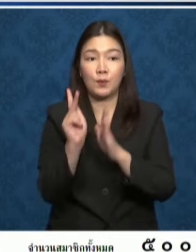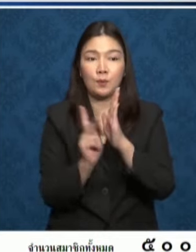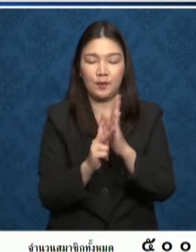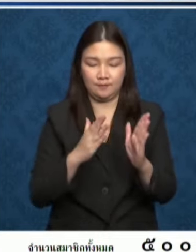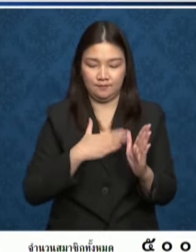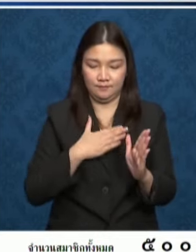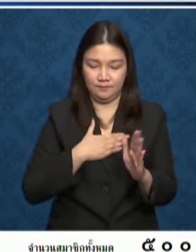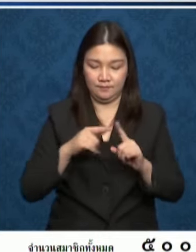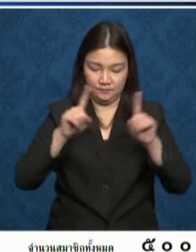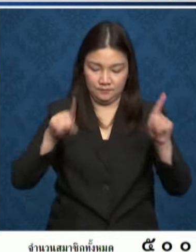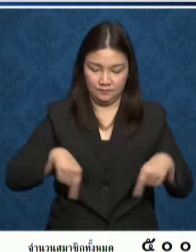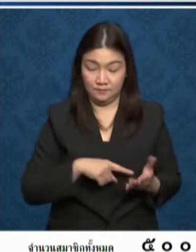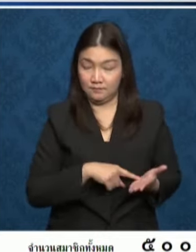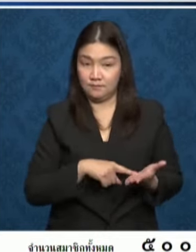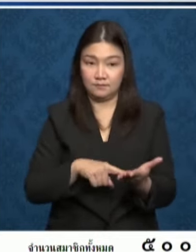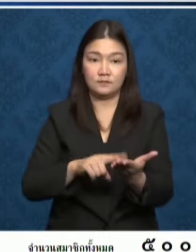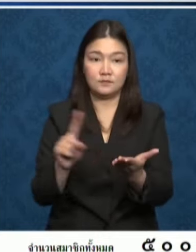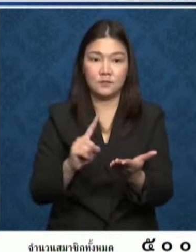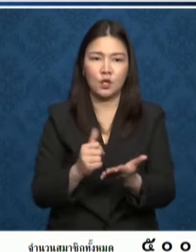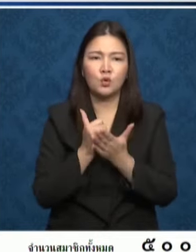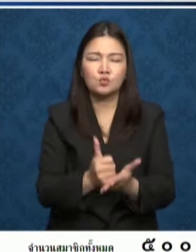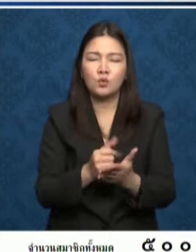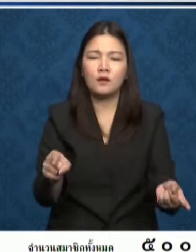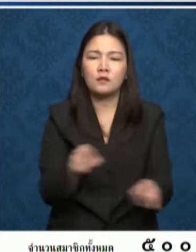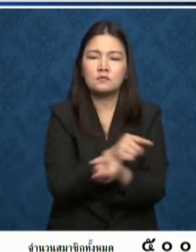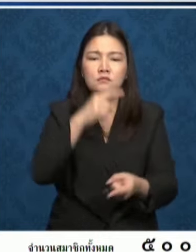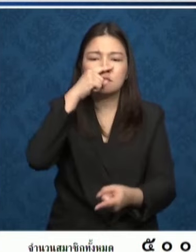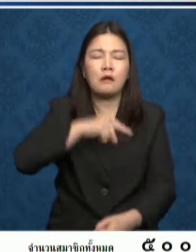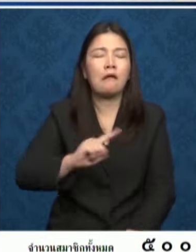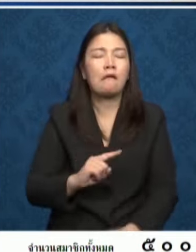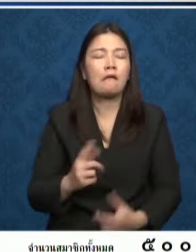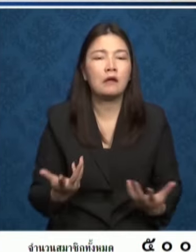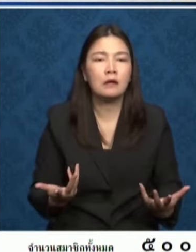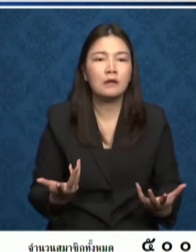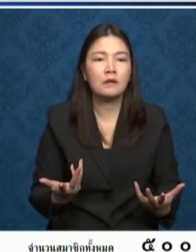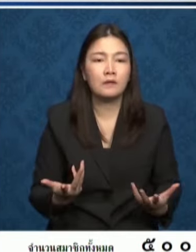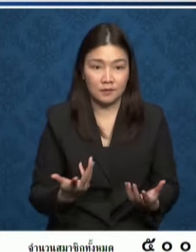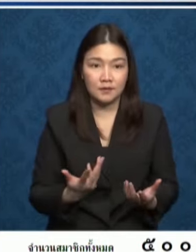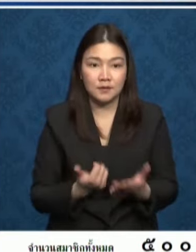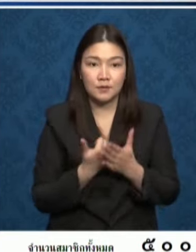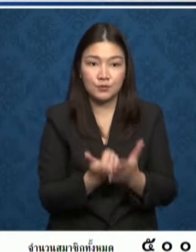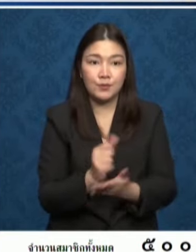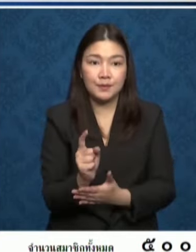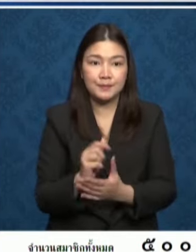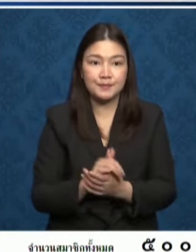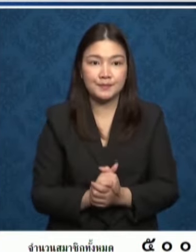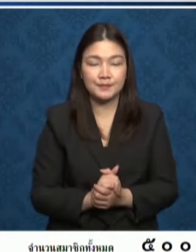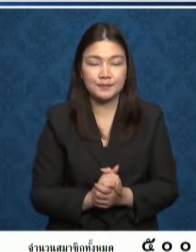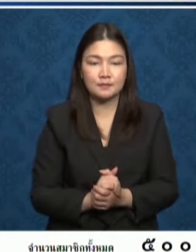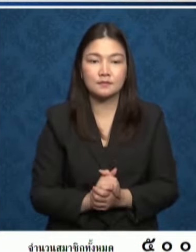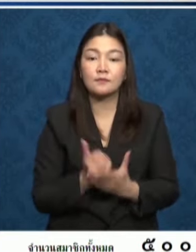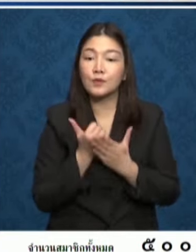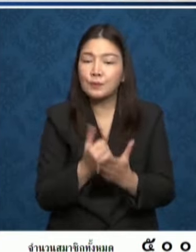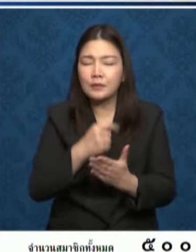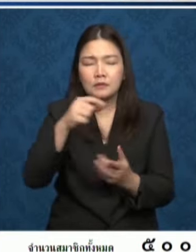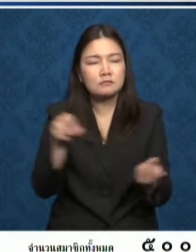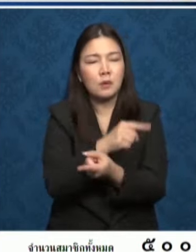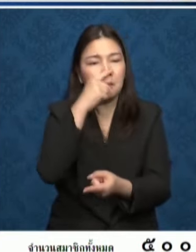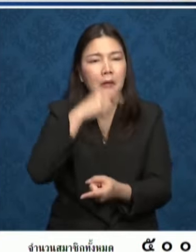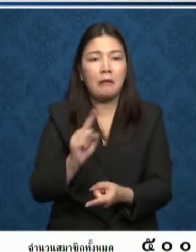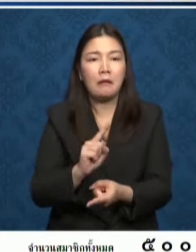ผมเสนอดีต่อสังคมไทยอย่างไรรวมถึงกฎหมายฉบับอื่นๆด้วยนะครับกฎหมายลักษณะนี้จะดีต่อสังคมไทยยังไง